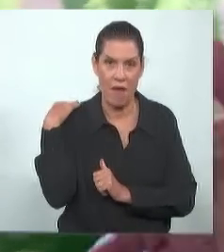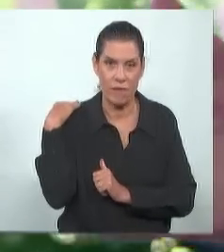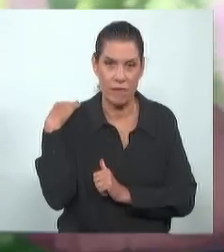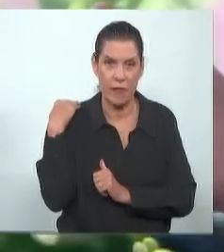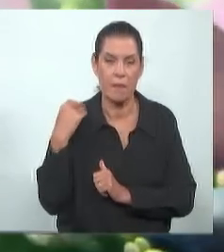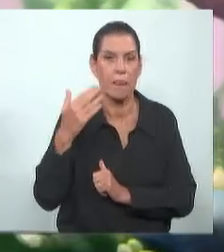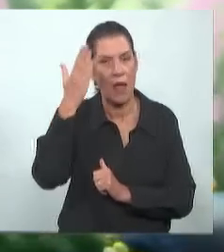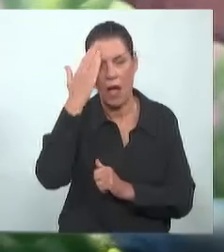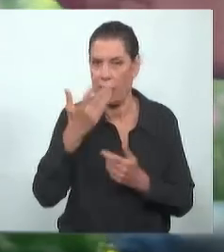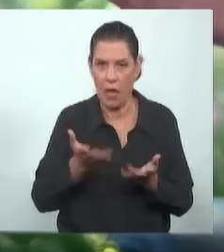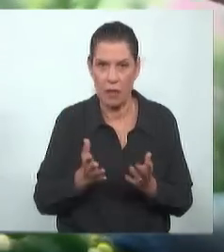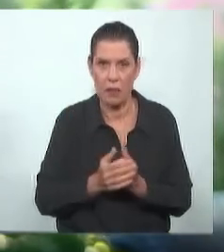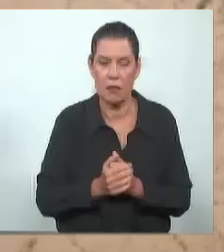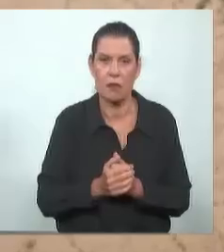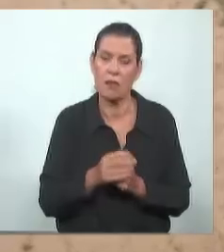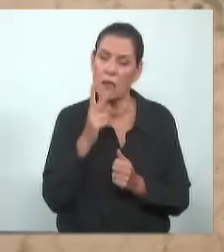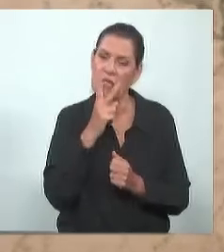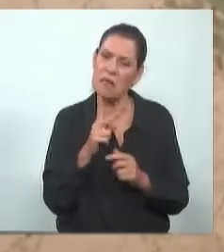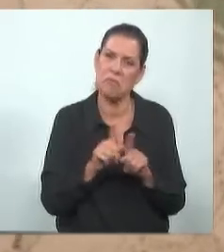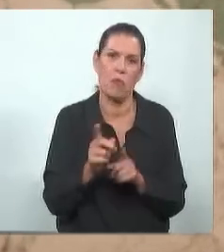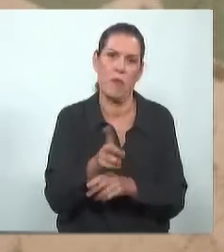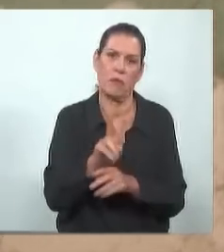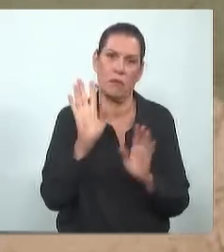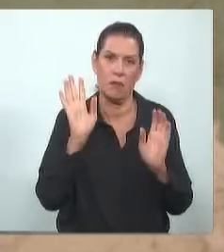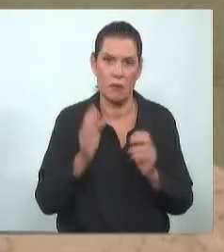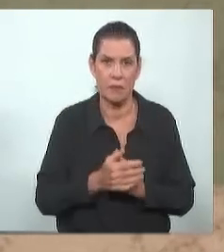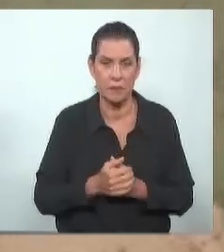הכרה, הוא נראה כמו מת.